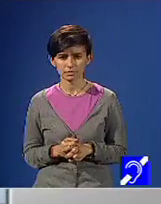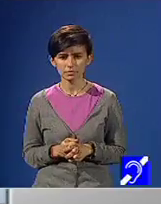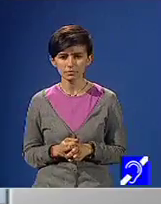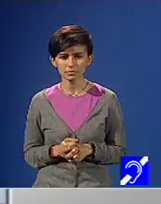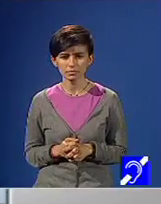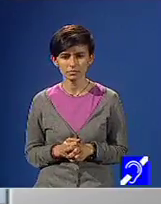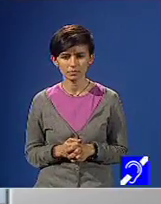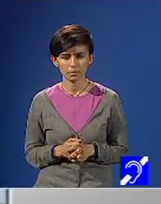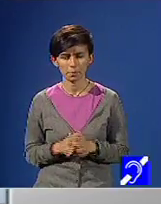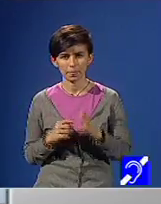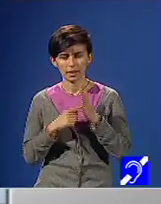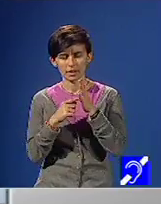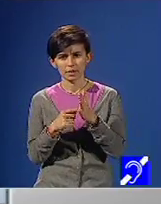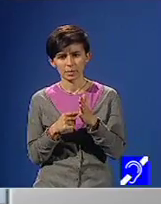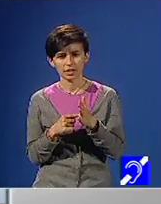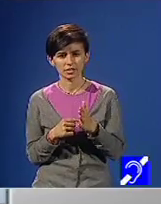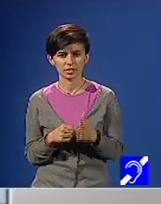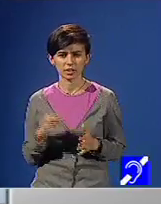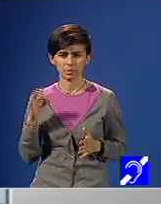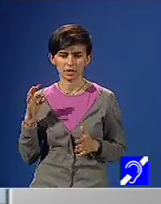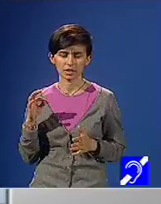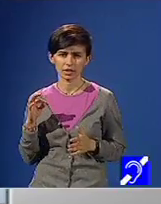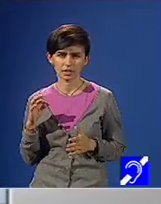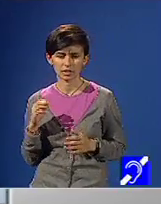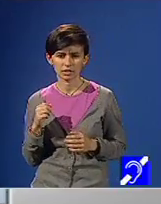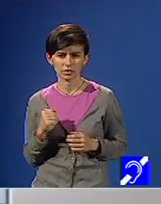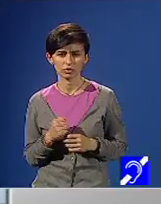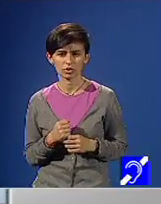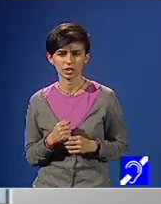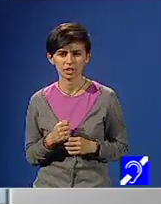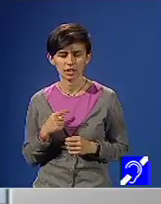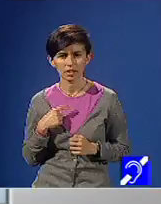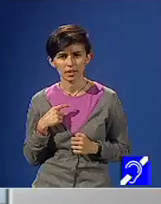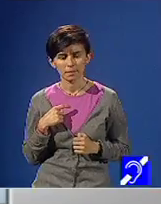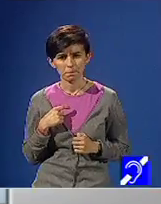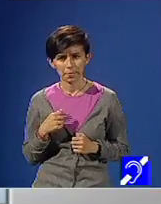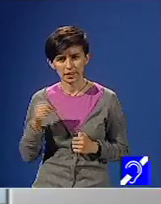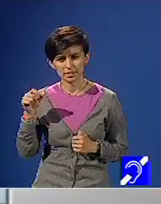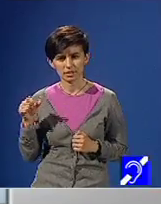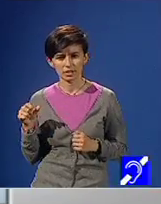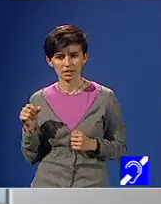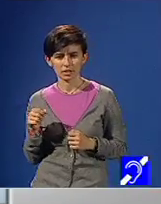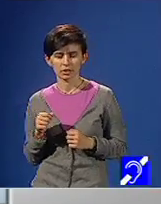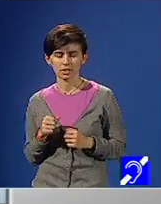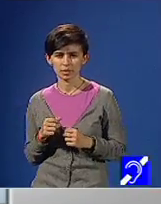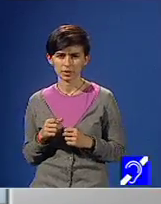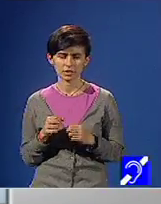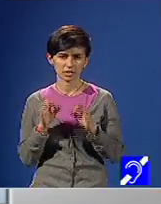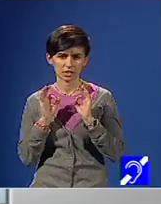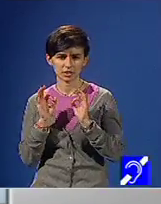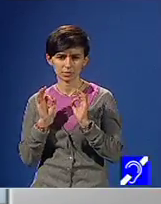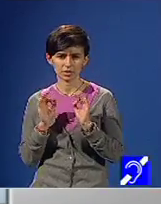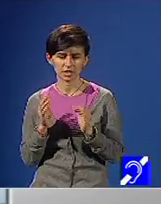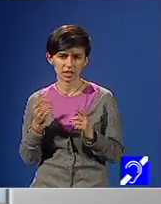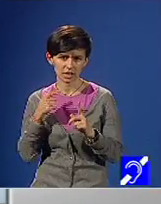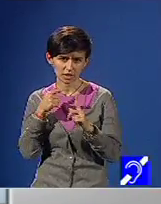Vi-l prezint acum pe Tony Giles. Este un excursionist special care și-a stabilit un scop